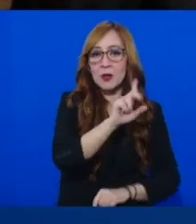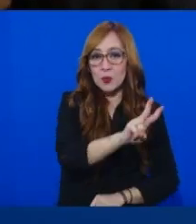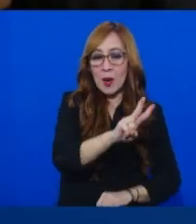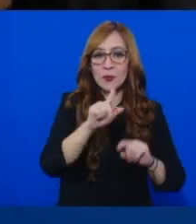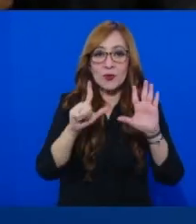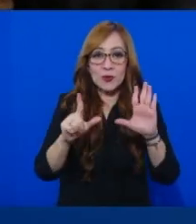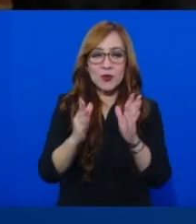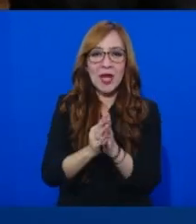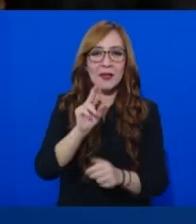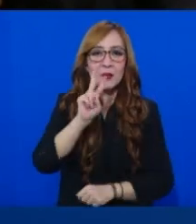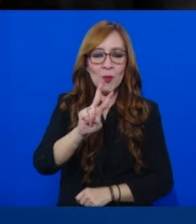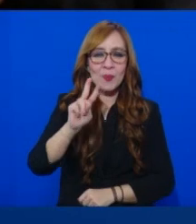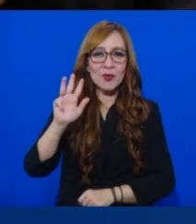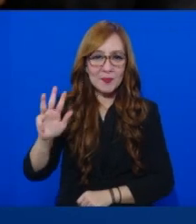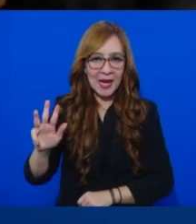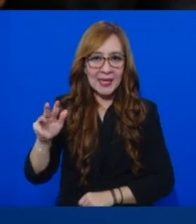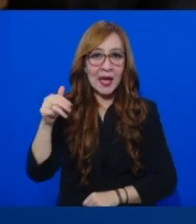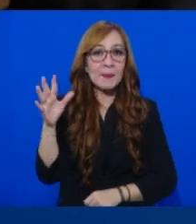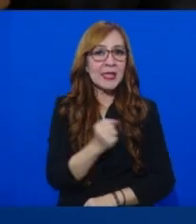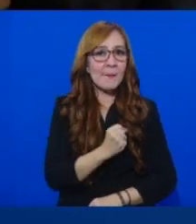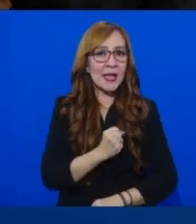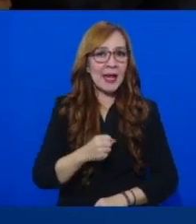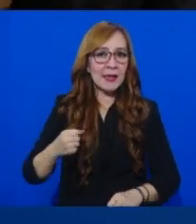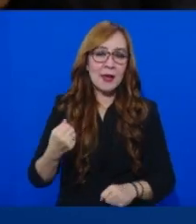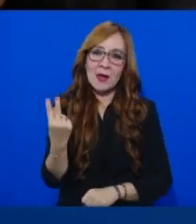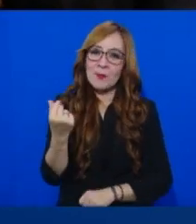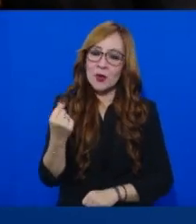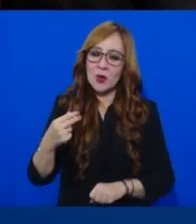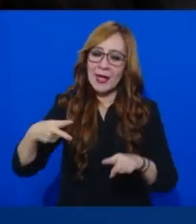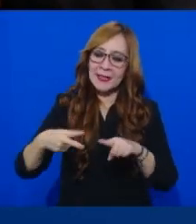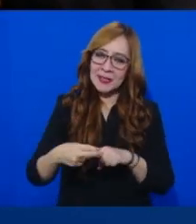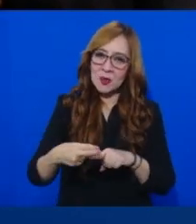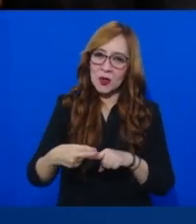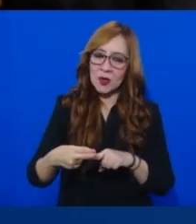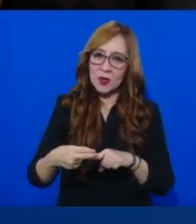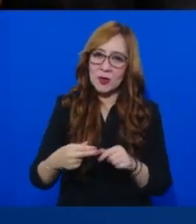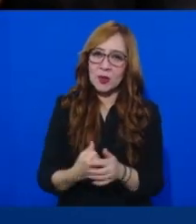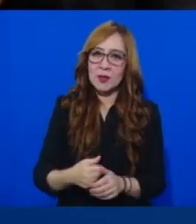menikmati ada tarif diskon tol tadi ya, dan juga tetap mewaspadai